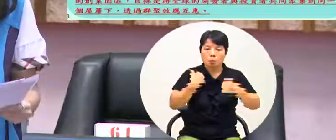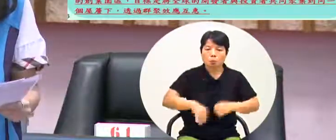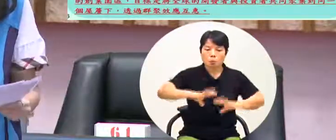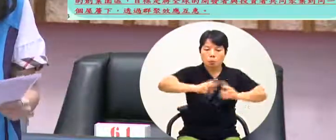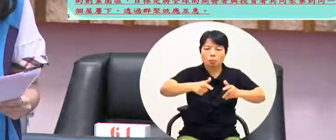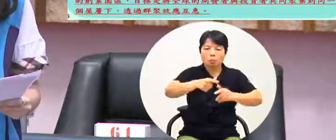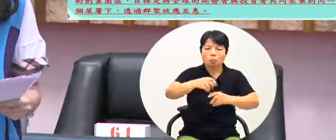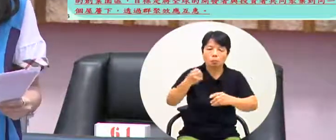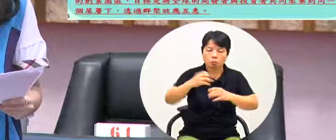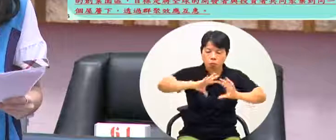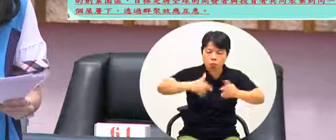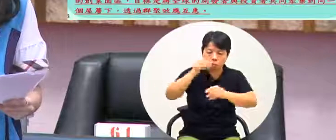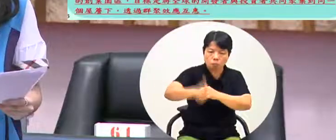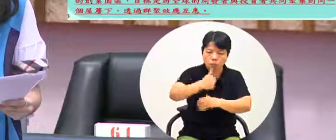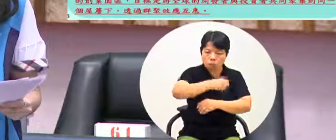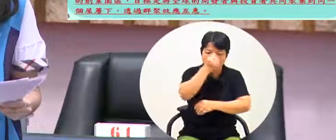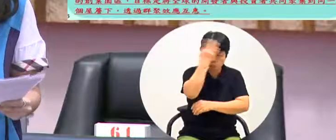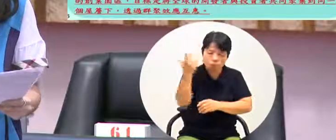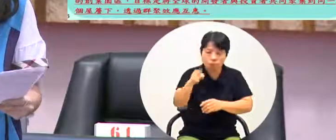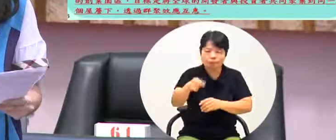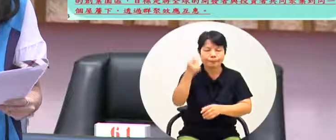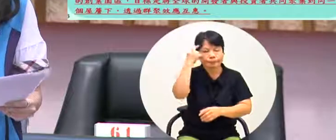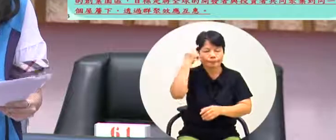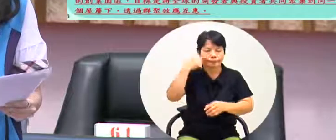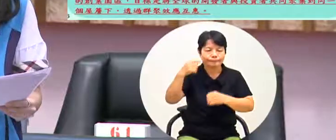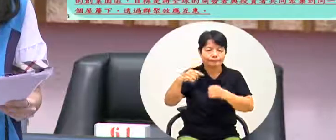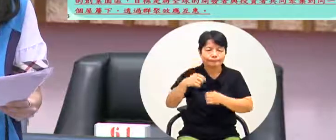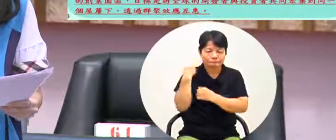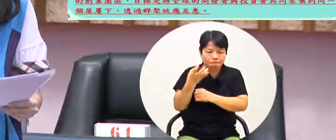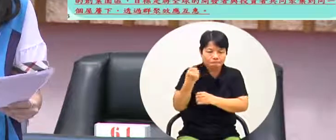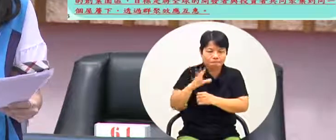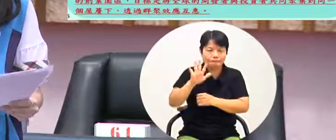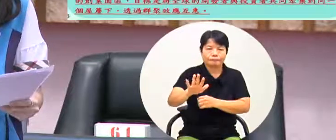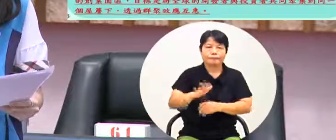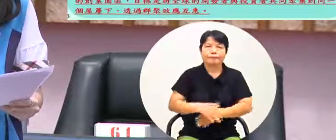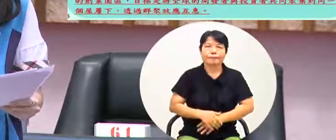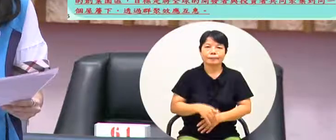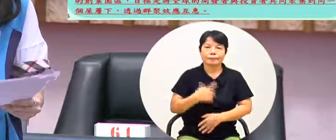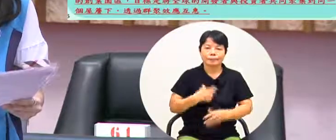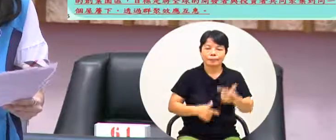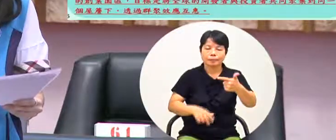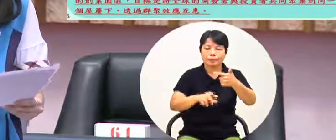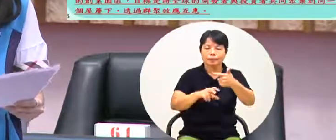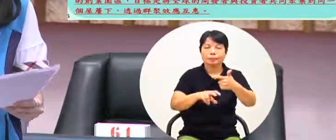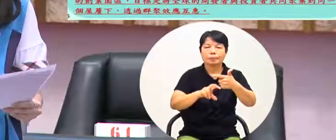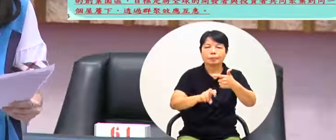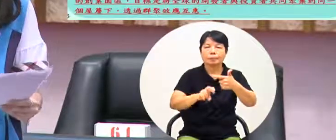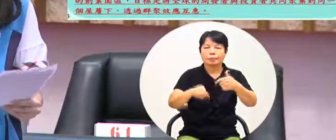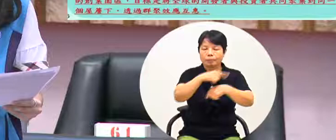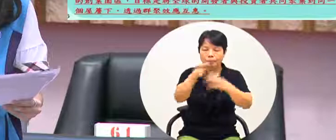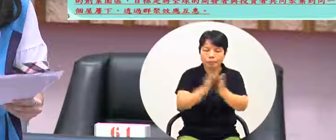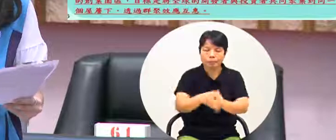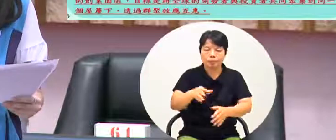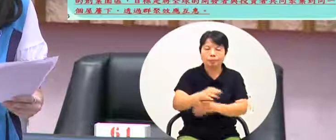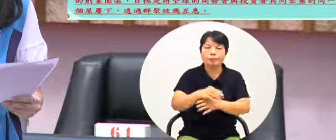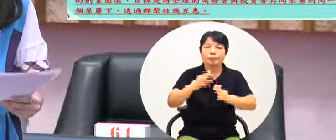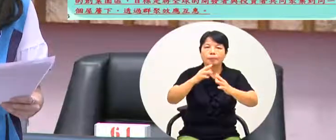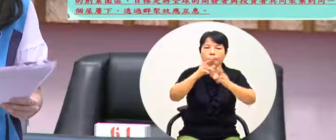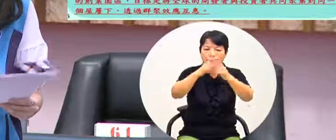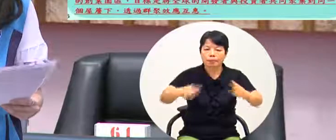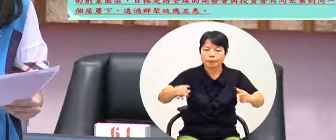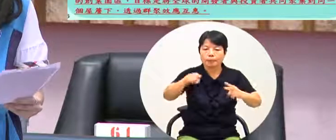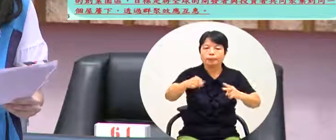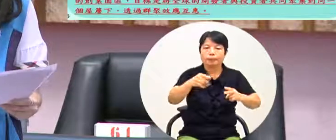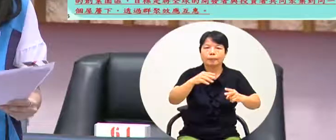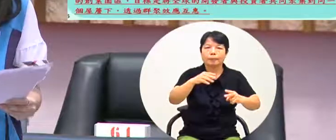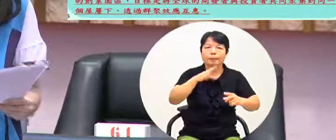轻的概念，所以他在6月15号的时候，在巴黎科技创业公司 Salon VivaTech 中提到，法